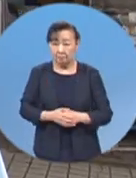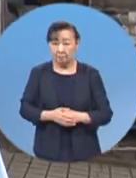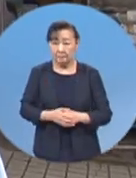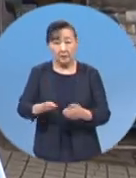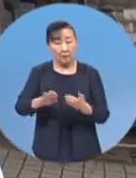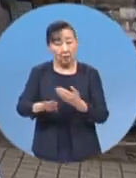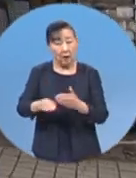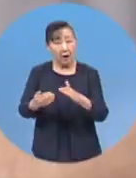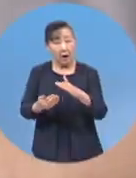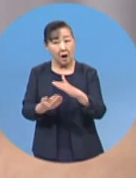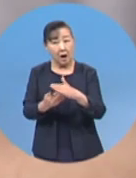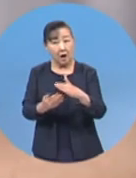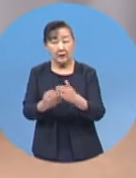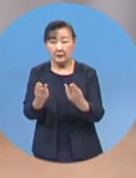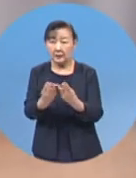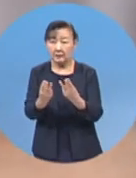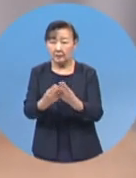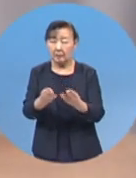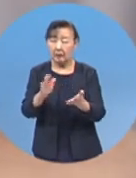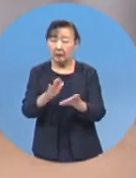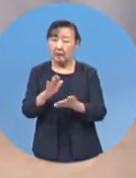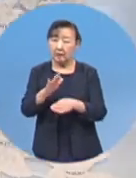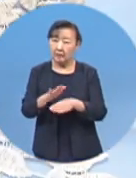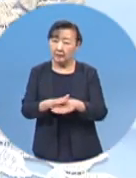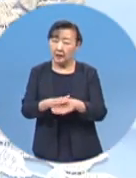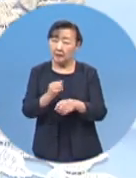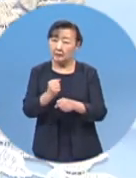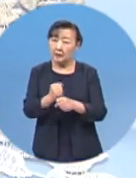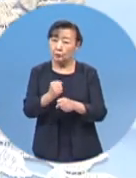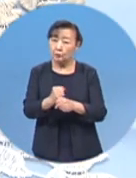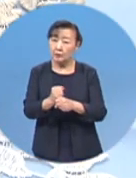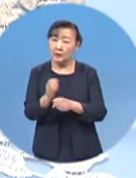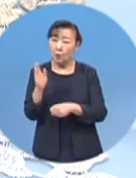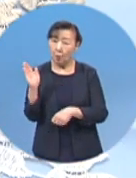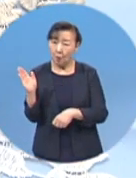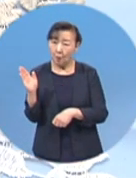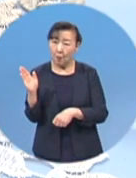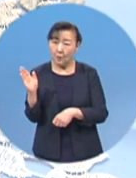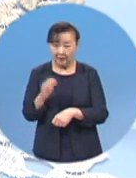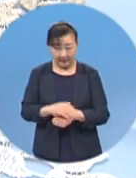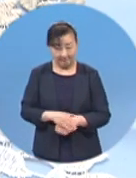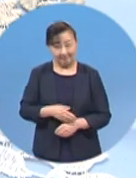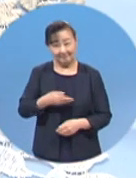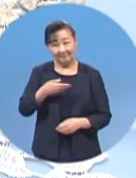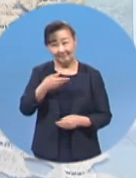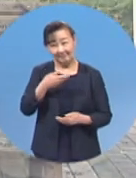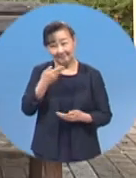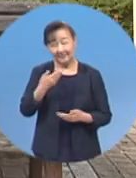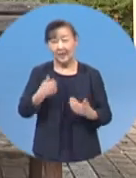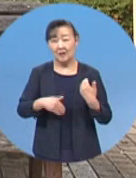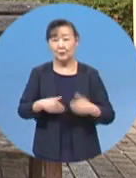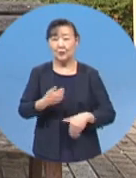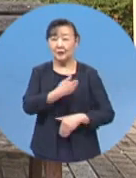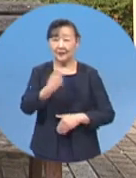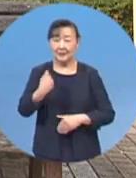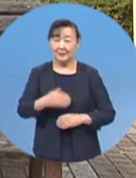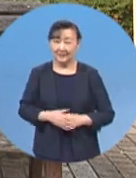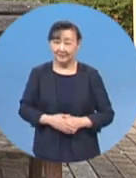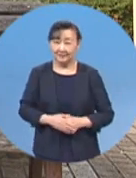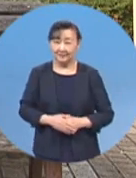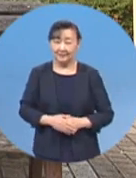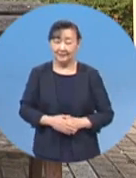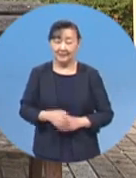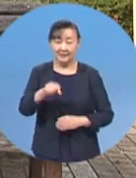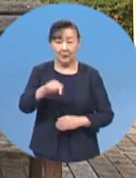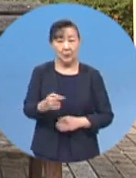量限定で手作りのバラの上生菓子を乗せたパフェも楽しむことができます。八つバラ園にお出かけ